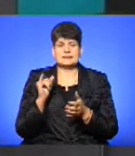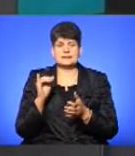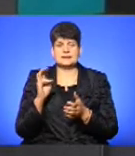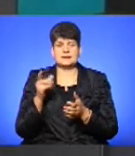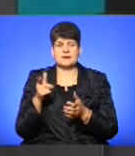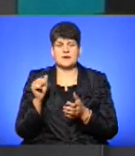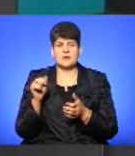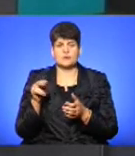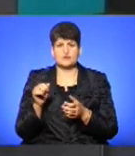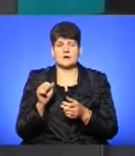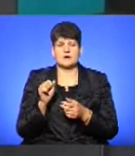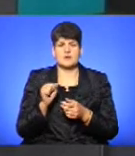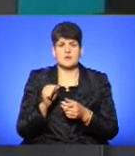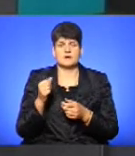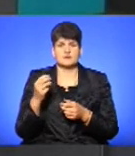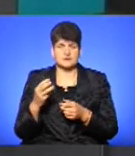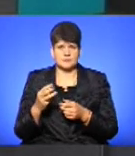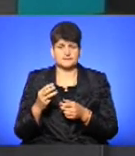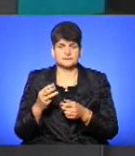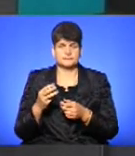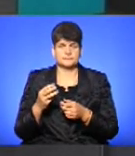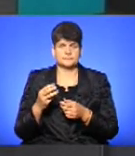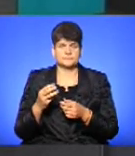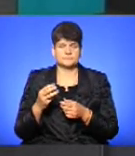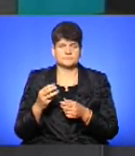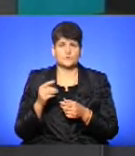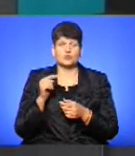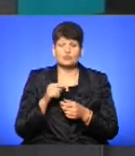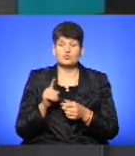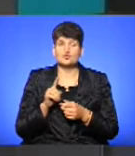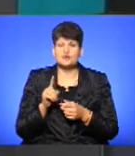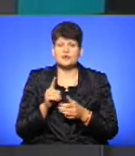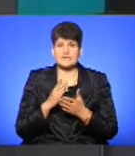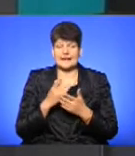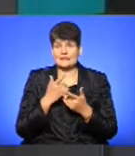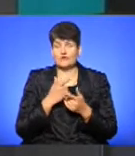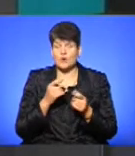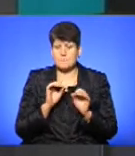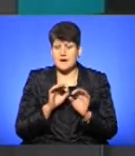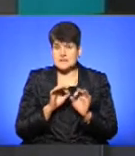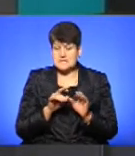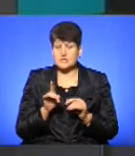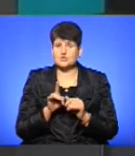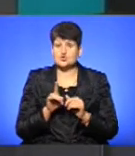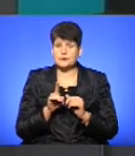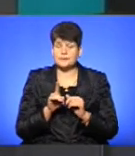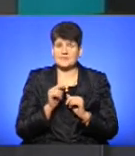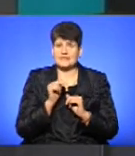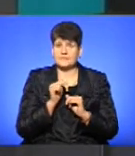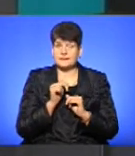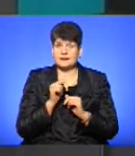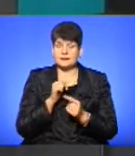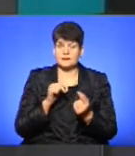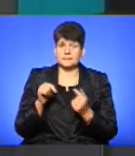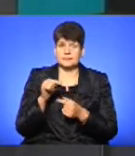А, H3N2 Сінгапуру, тому що є інформація, що він